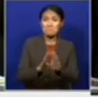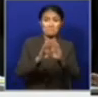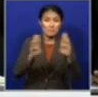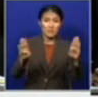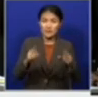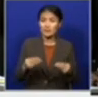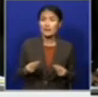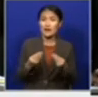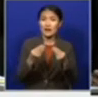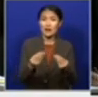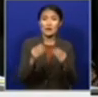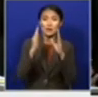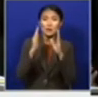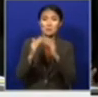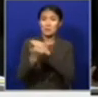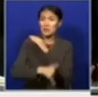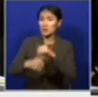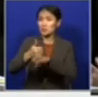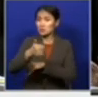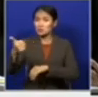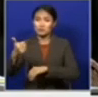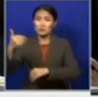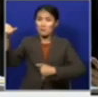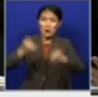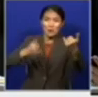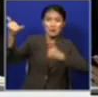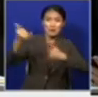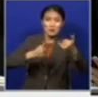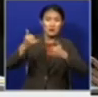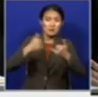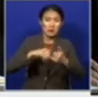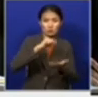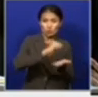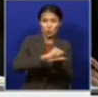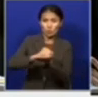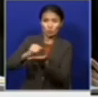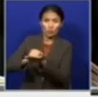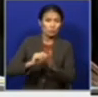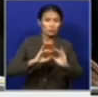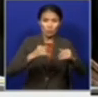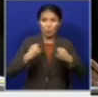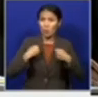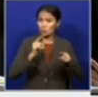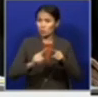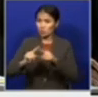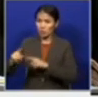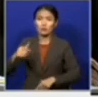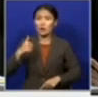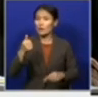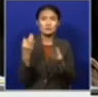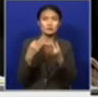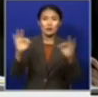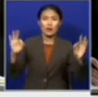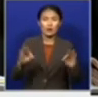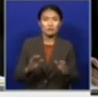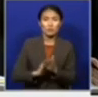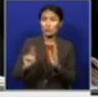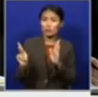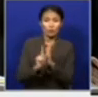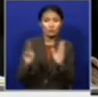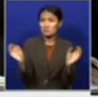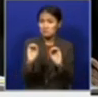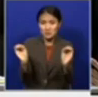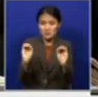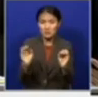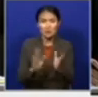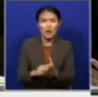อนถึงคำกล่าวข้างต้นได้ดีที่สุดเพราะความตกลง CPTPP เป็นความตกลงที่เปิดเสรีบริ